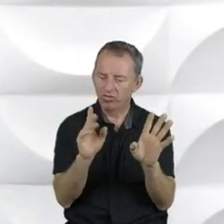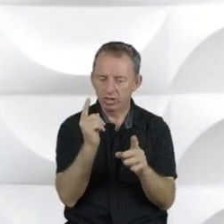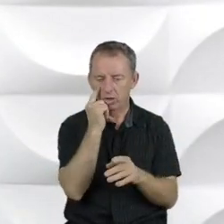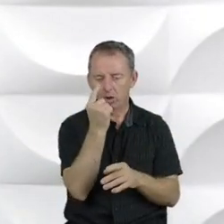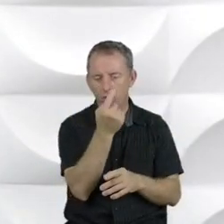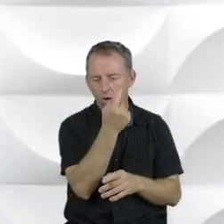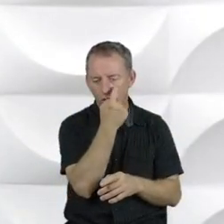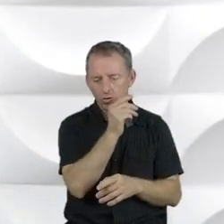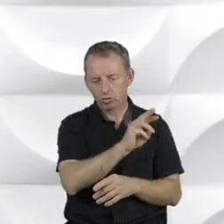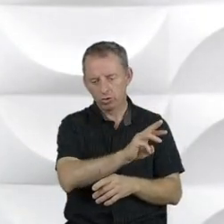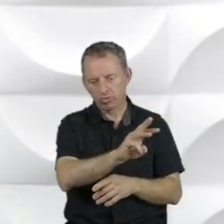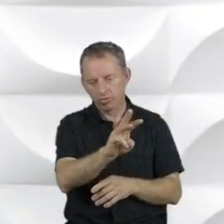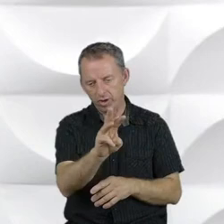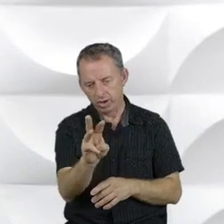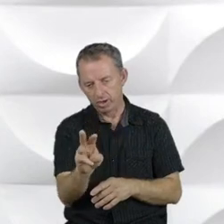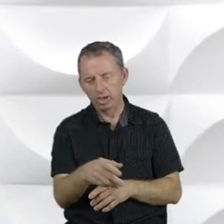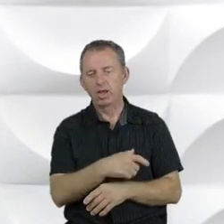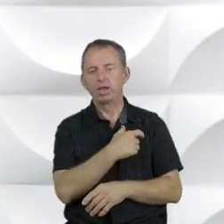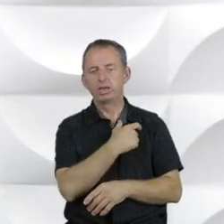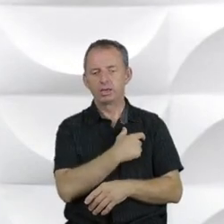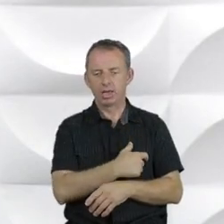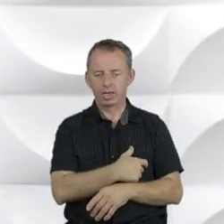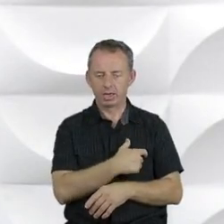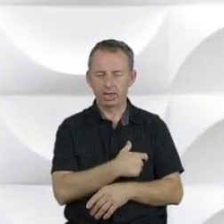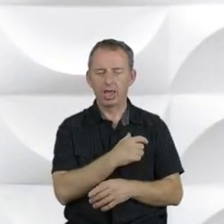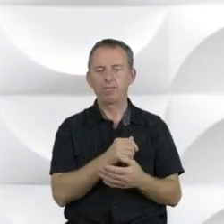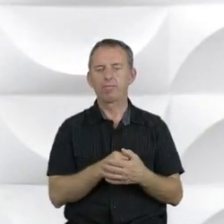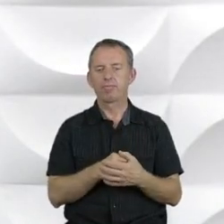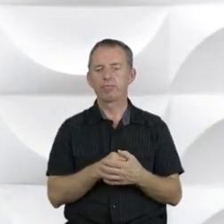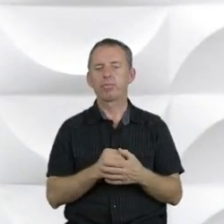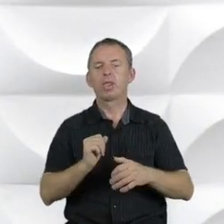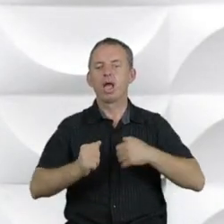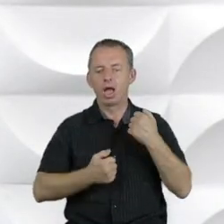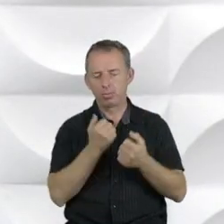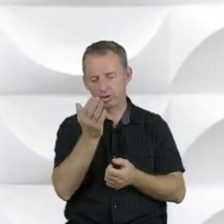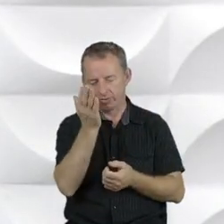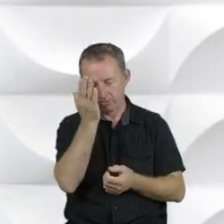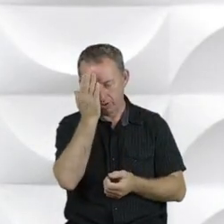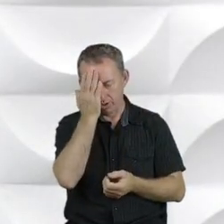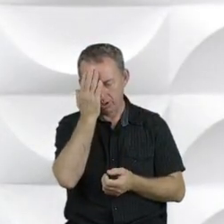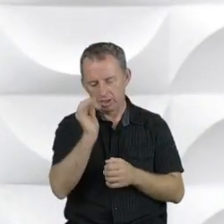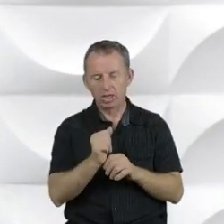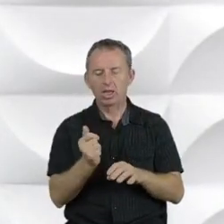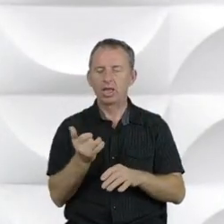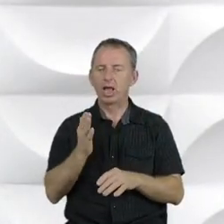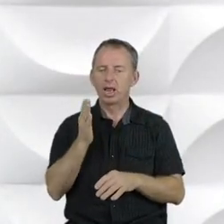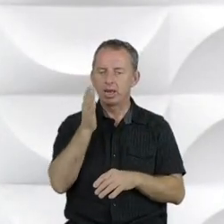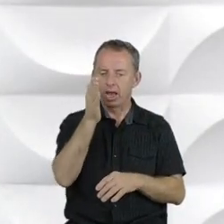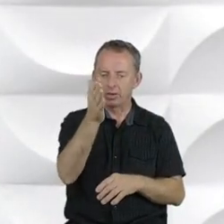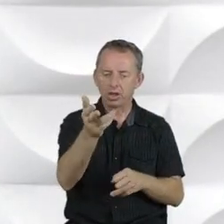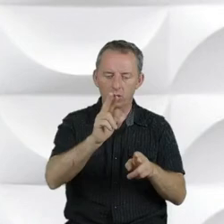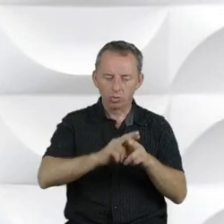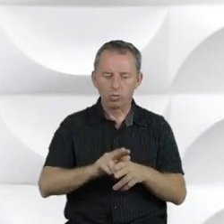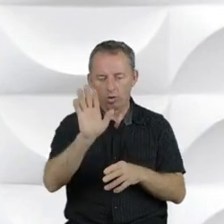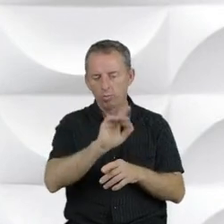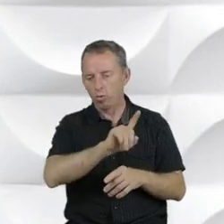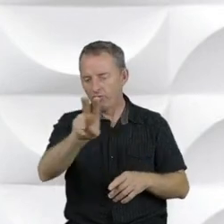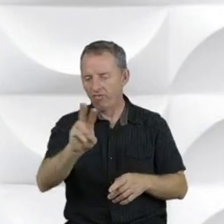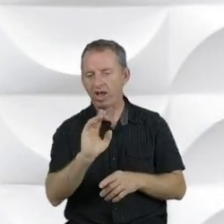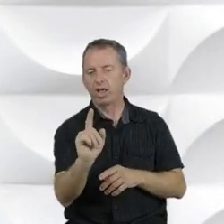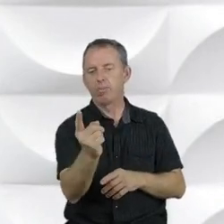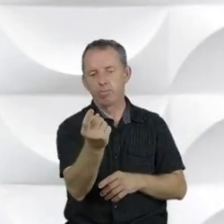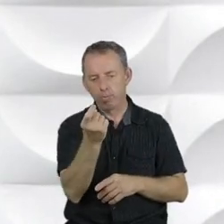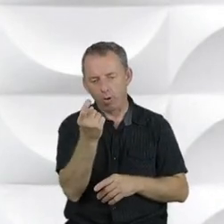waszego serca, abyście wiedzieli, jaka jest nadzieja, do której was powołał,